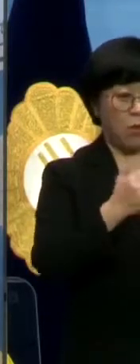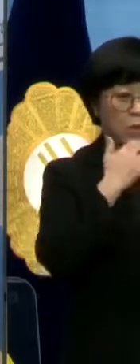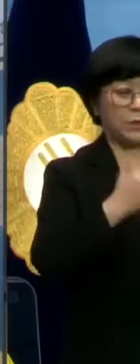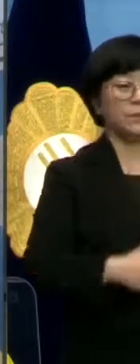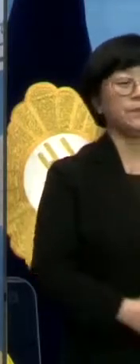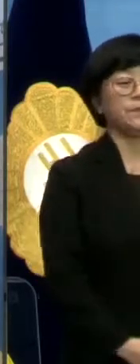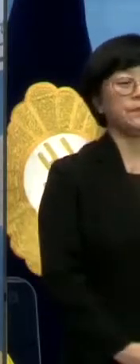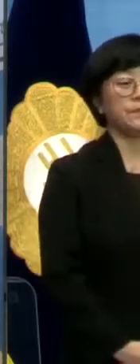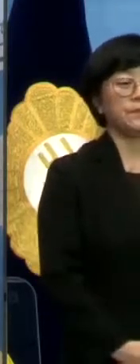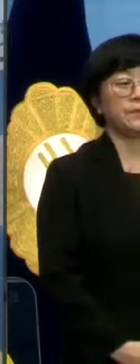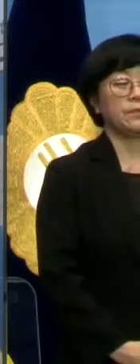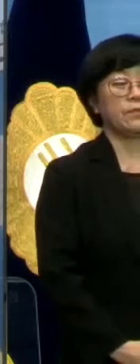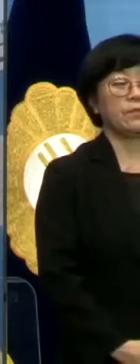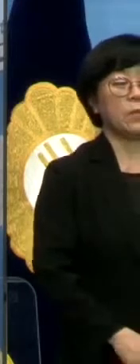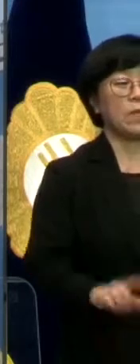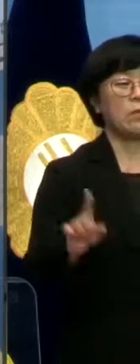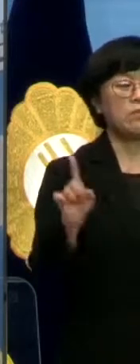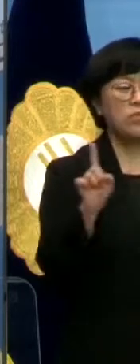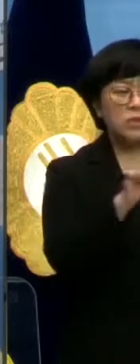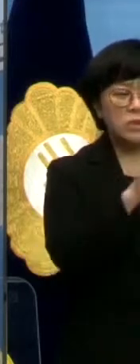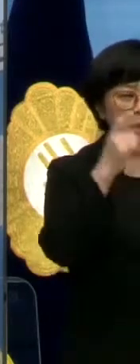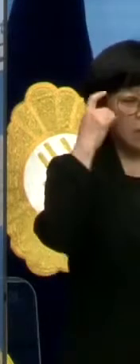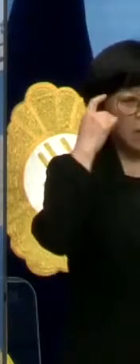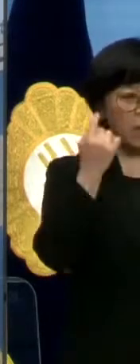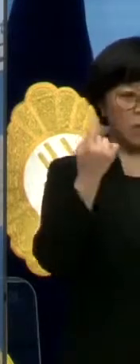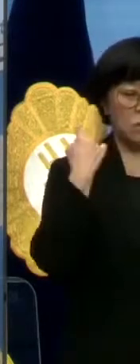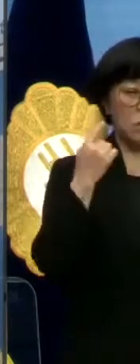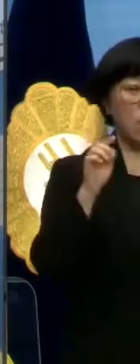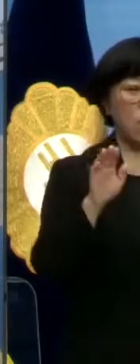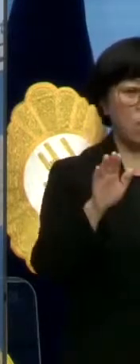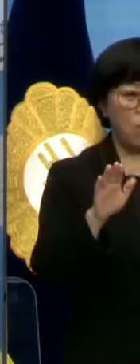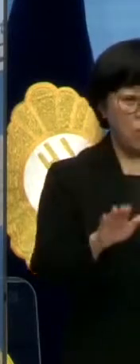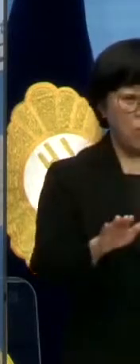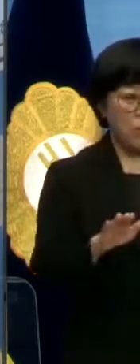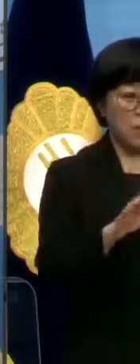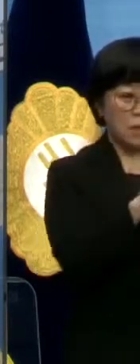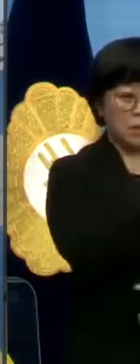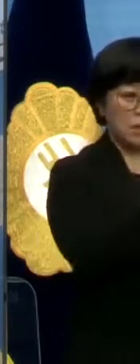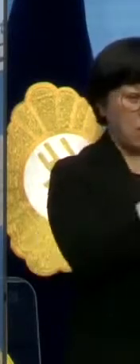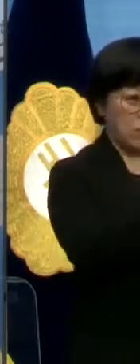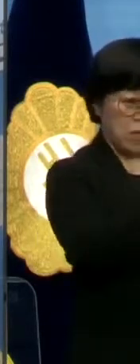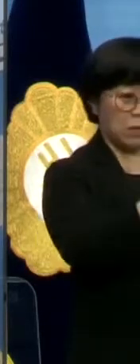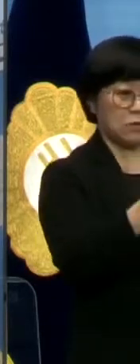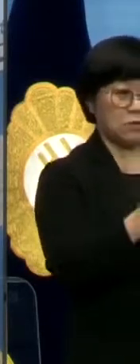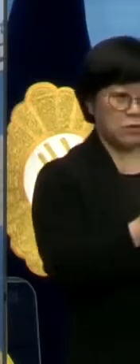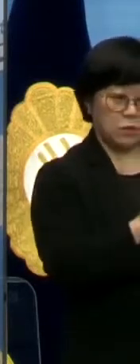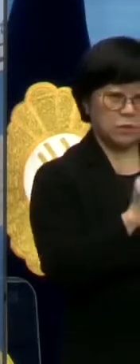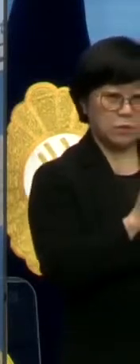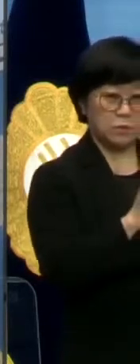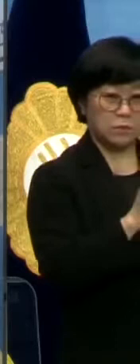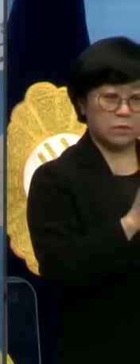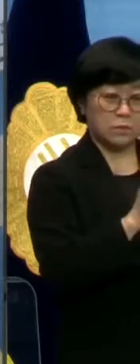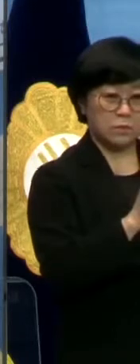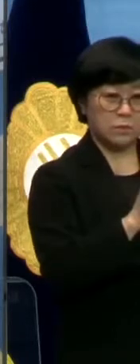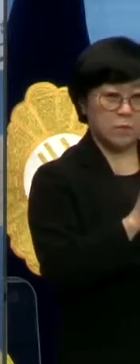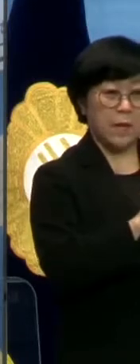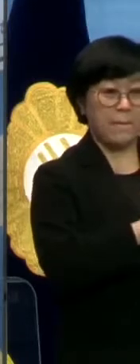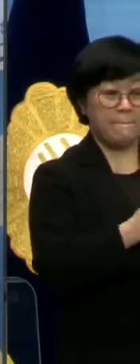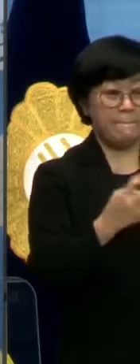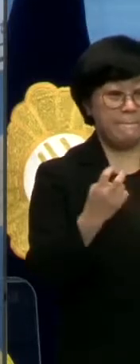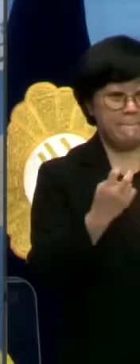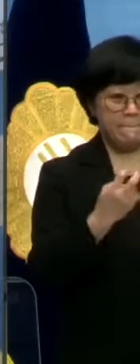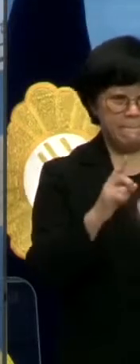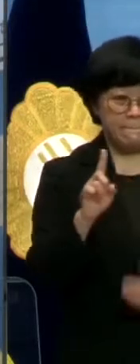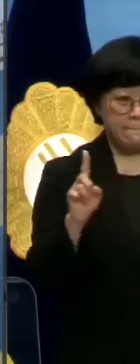않습니다. 무슨 생각인지 어제 오늘 여당을 중심으로 내놓은